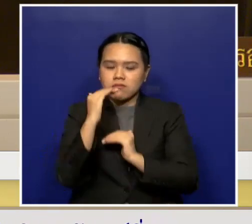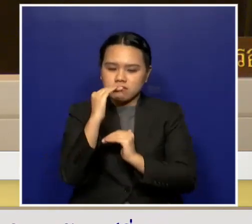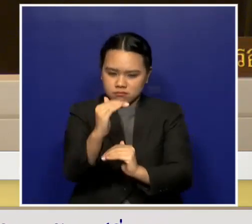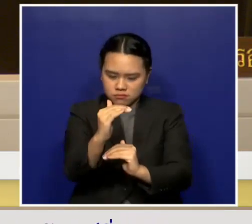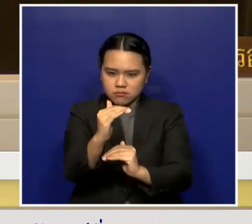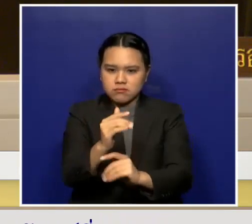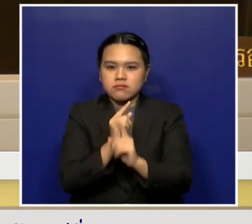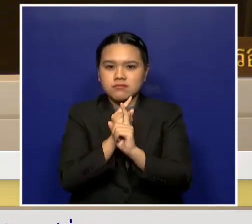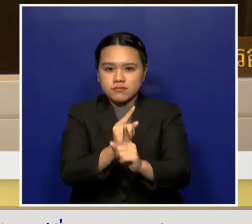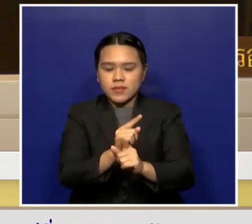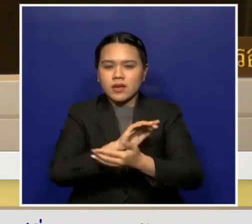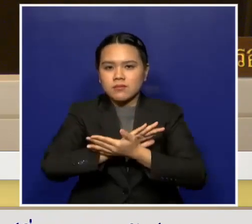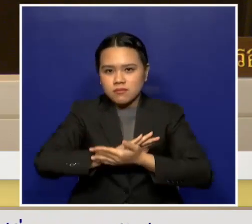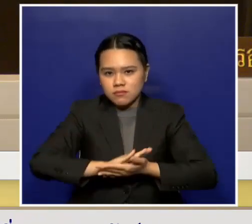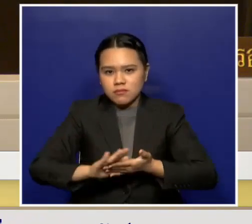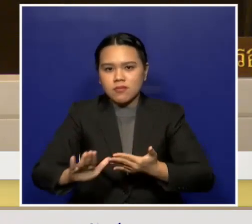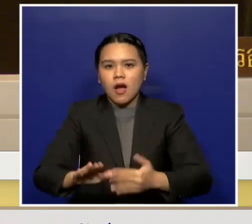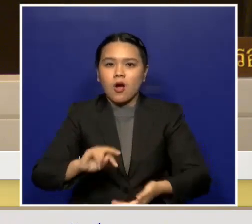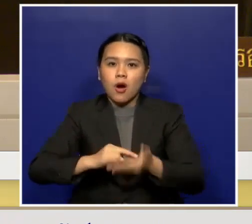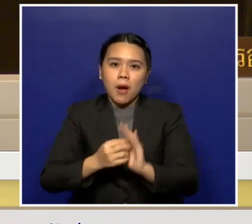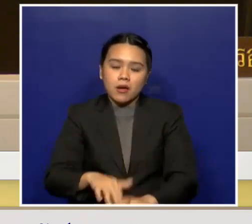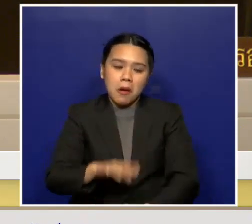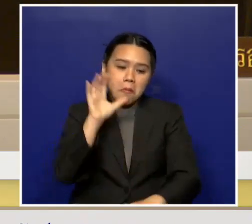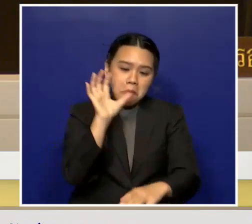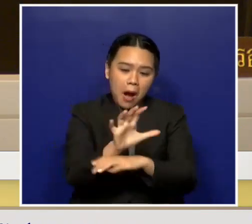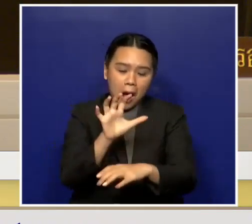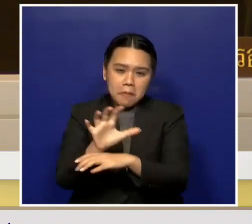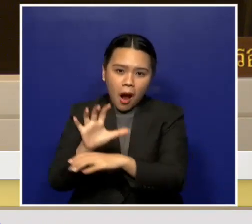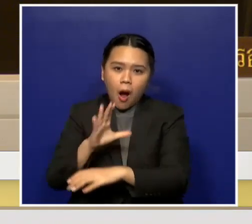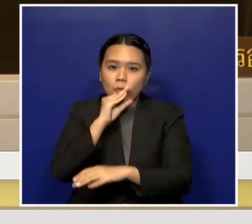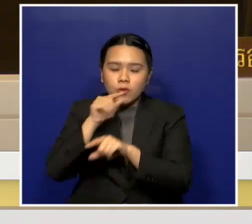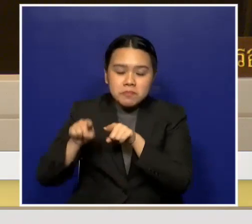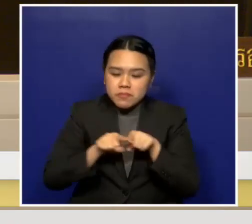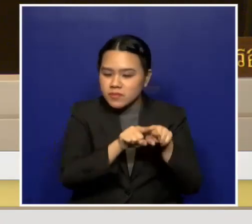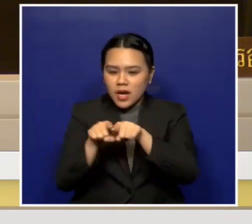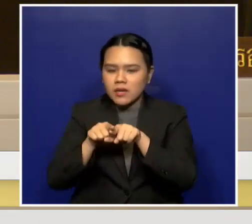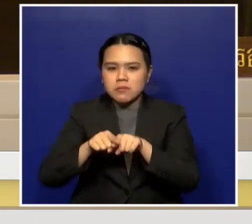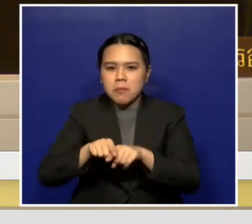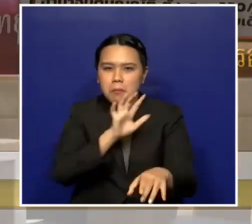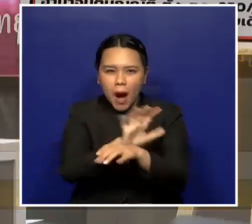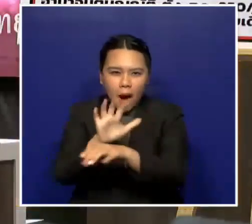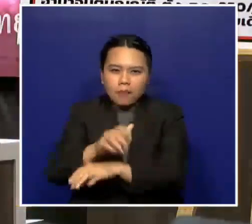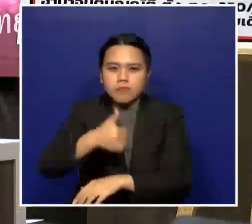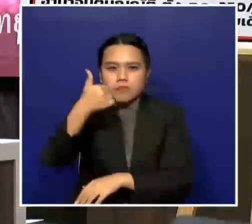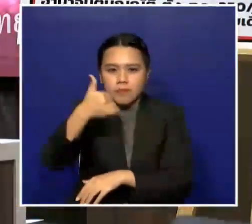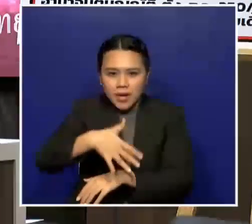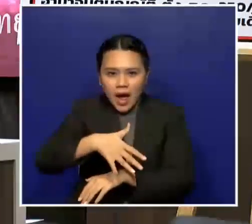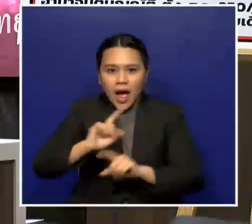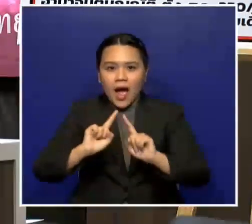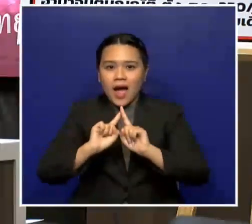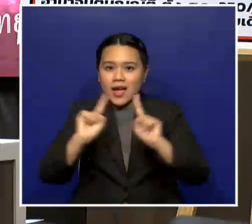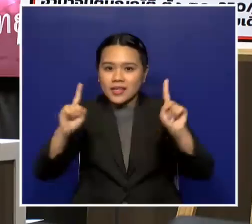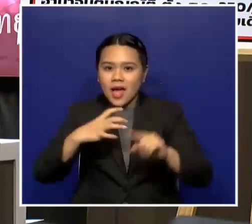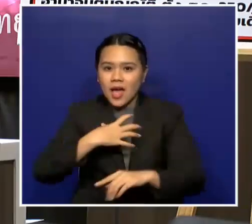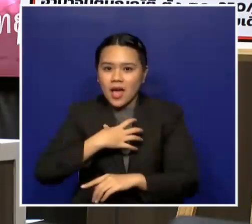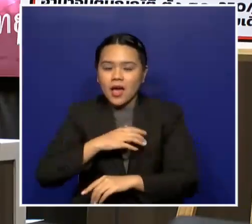ครับเราคงจะไปบังคับกันให้พูดเหมือนกันคงไม่ได้แต่ขอแต่อย่าให้มันเป็นการใส่ร้าย